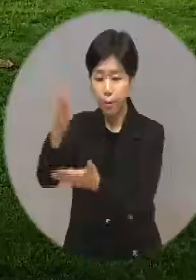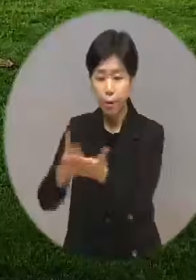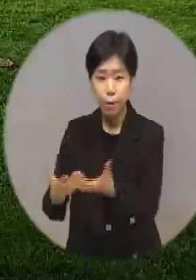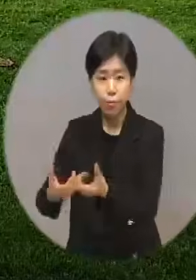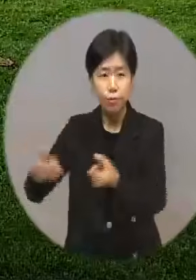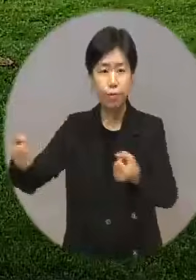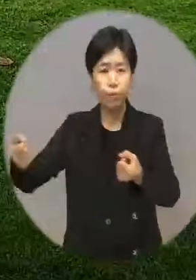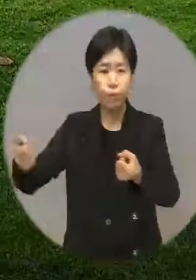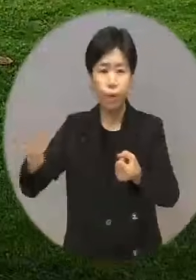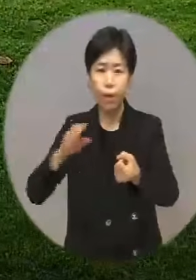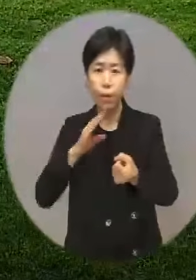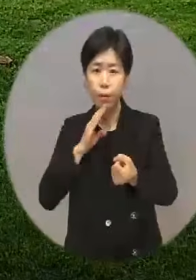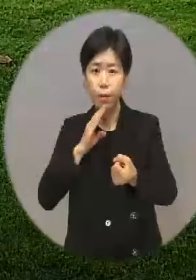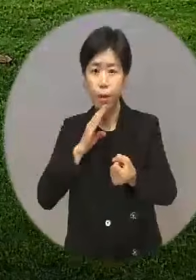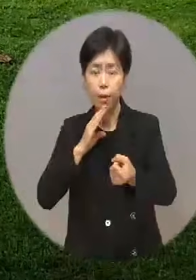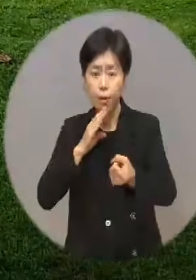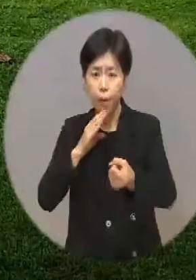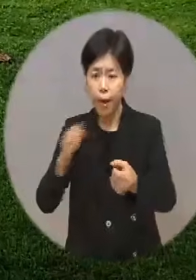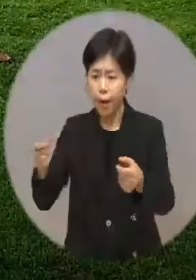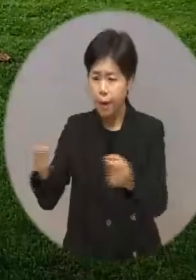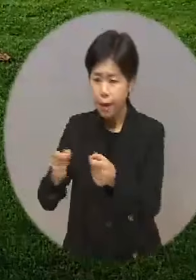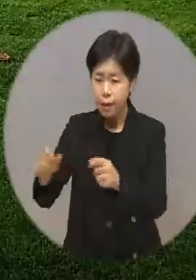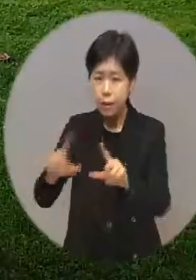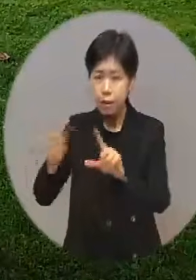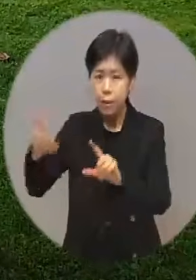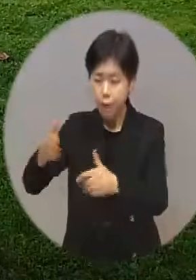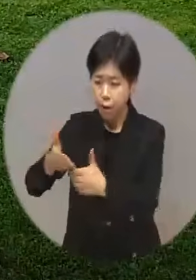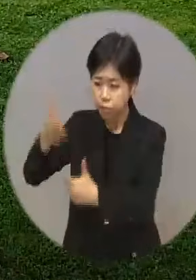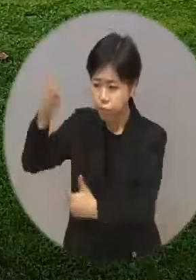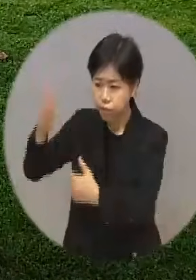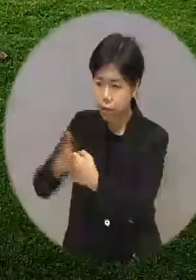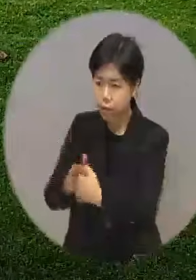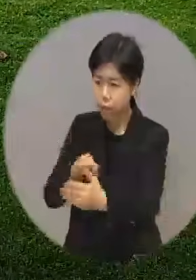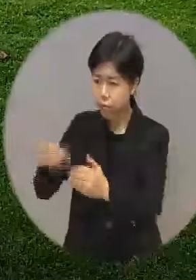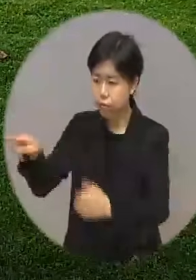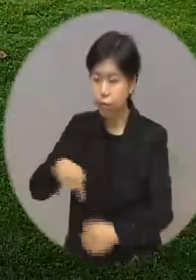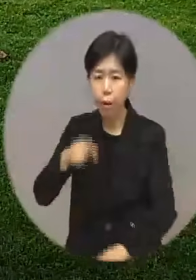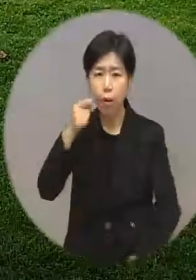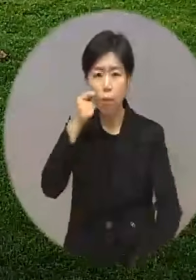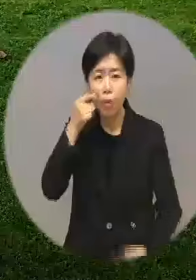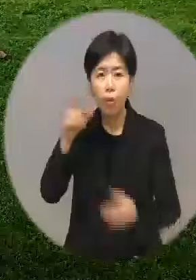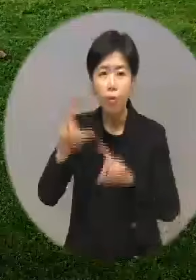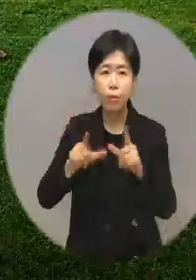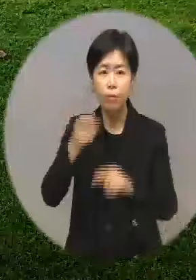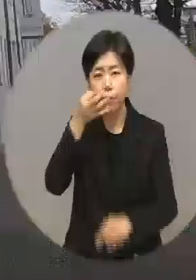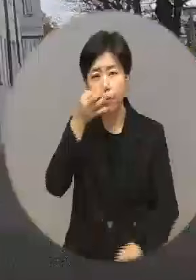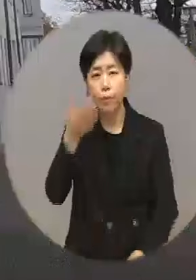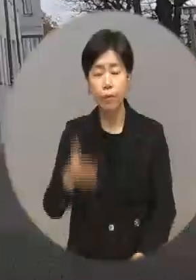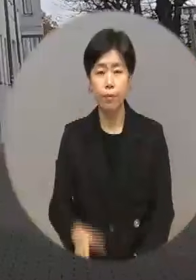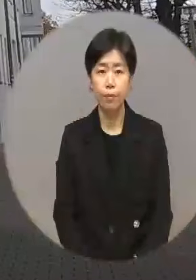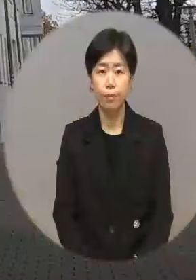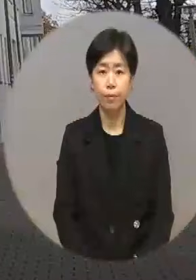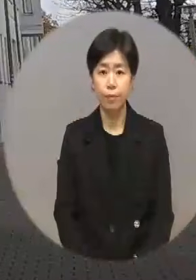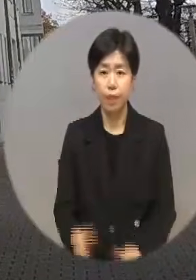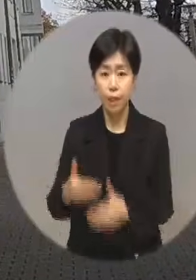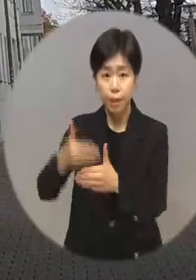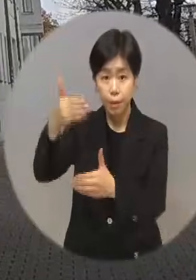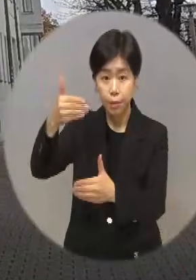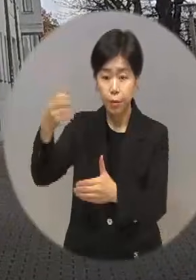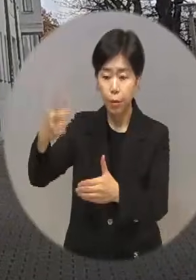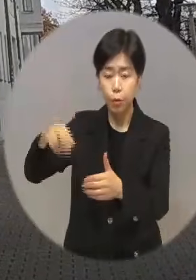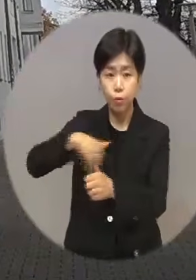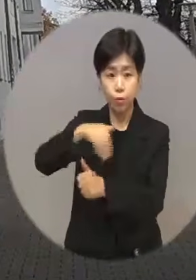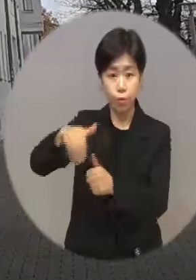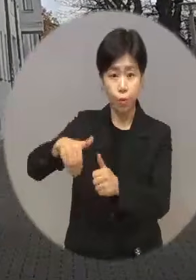당시에 얼마나 가까웠는지를 보여줍니다. 장벽과 주변 공원은